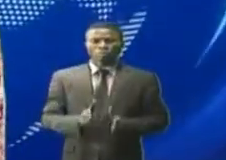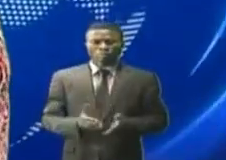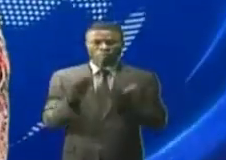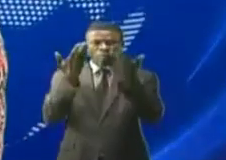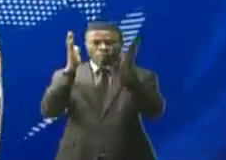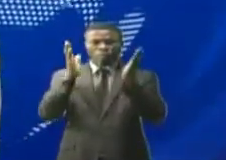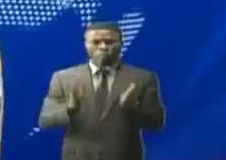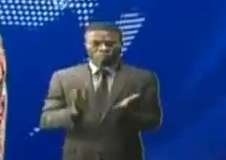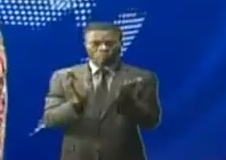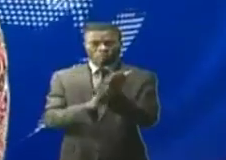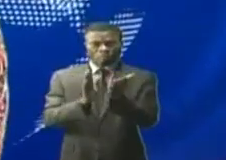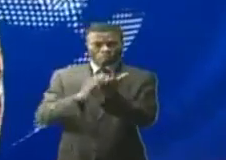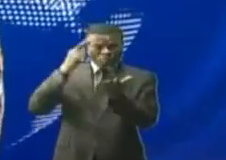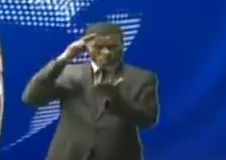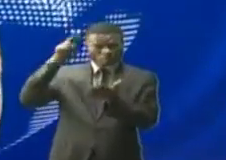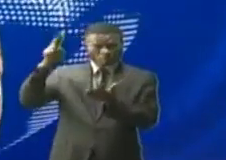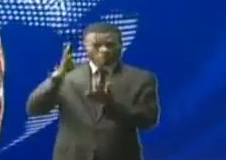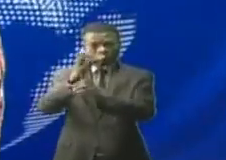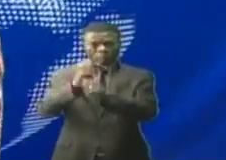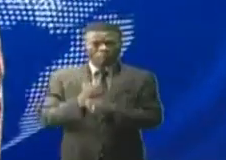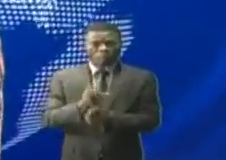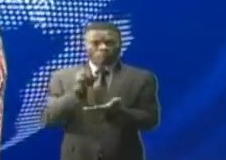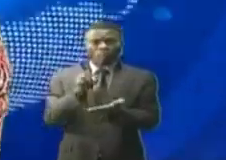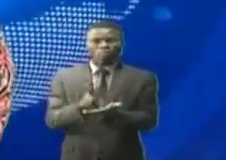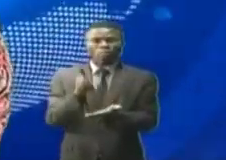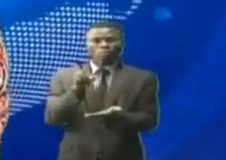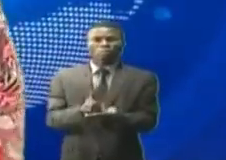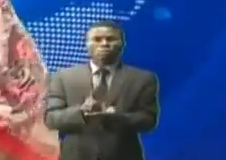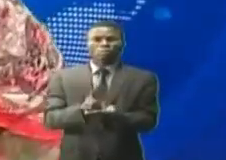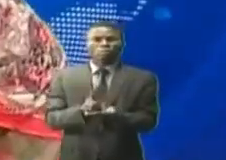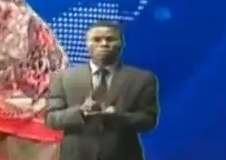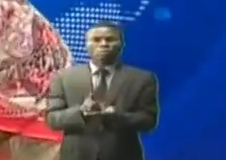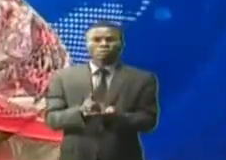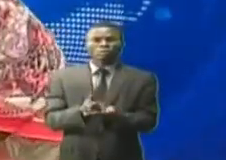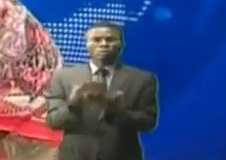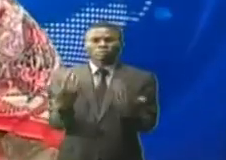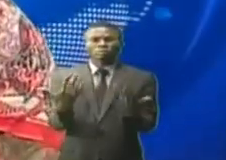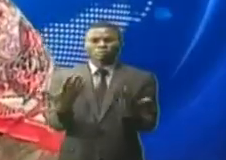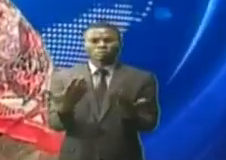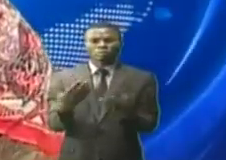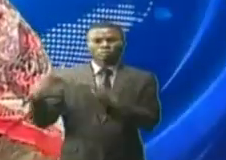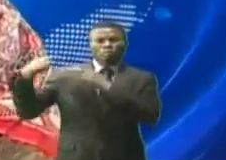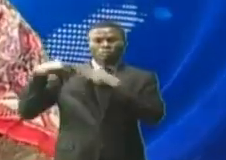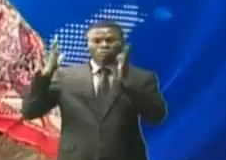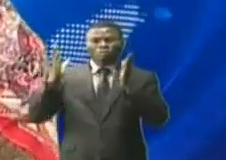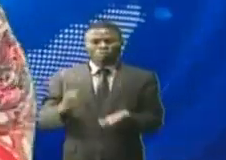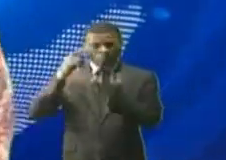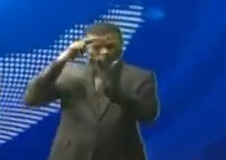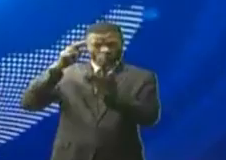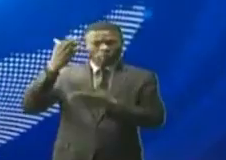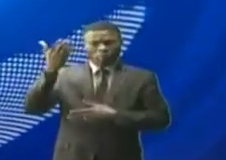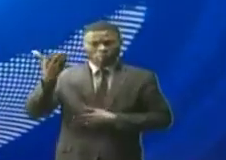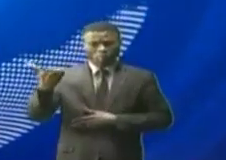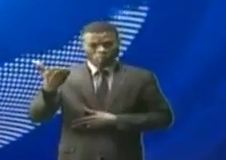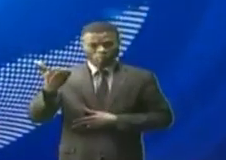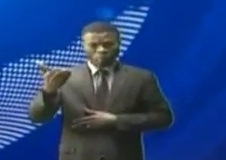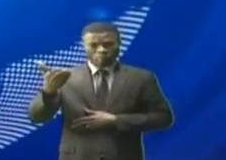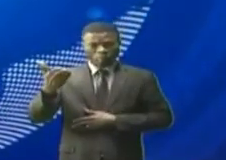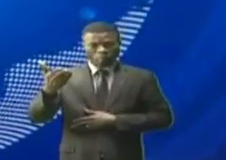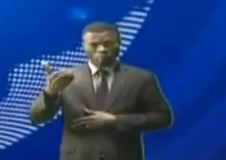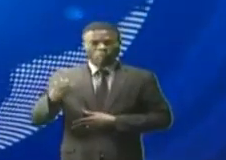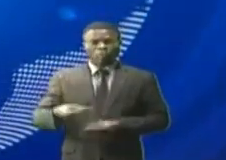étudiants de cet établissement ont reçu des diplômes aux mains de responsables de cet alma mater